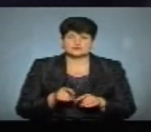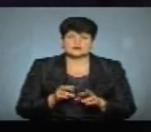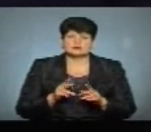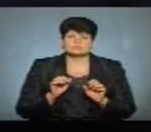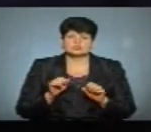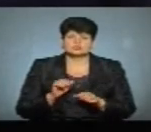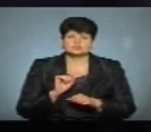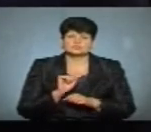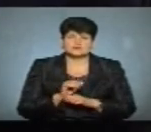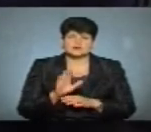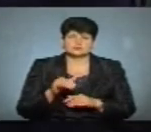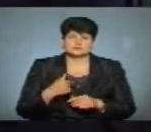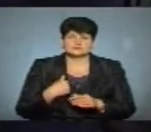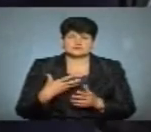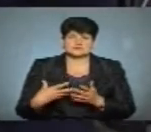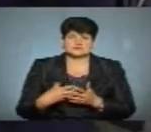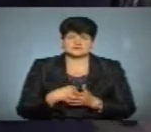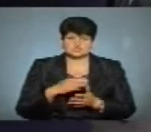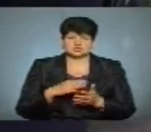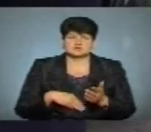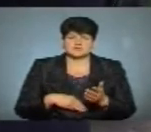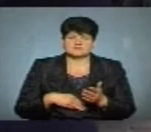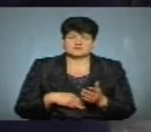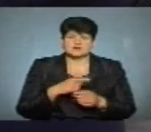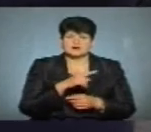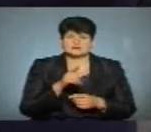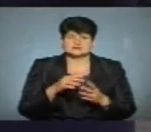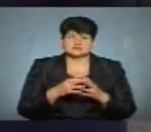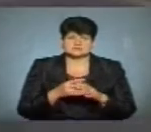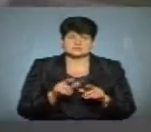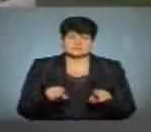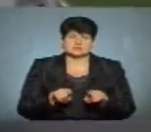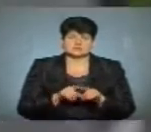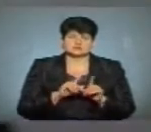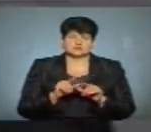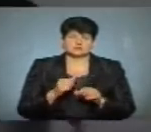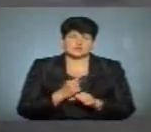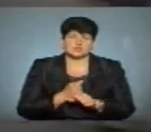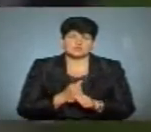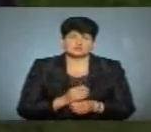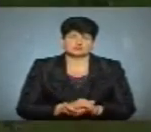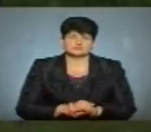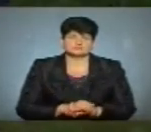може зупинитися, потім штраф за мене заплатити. А з тих сіл люди їдуть теж на роботу.